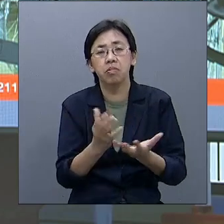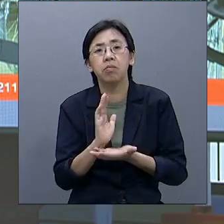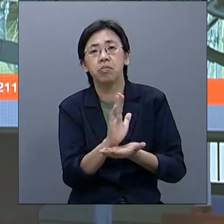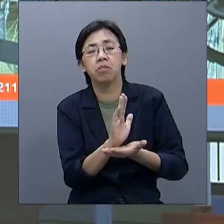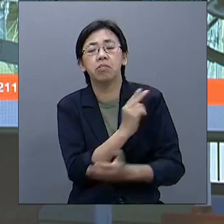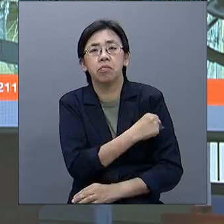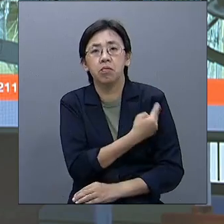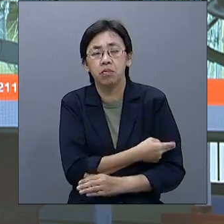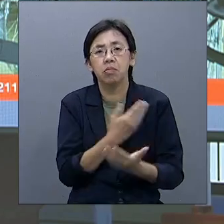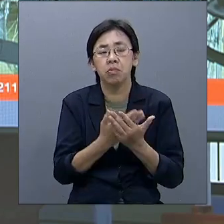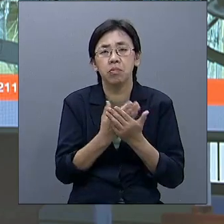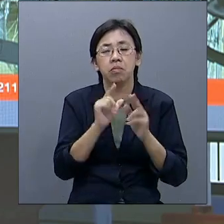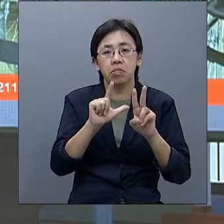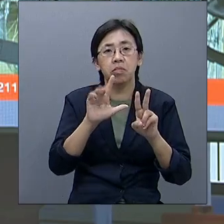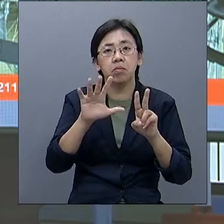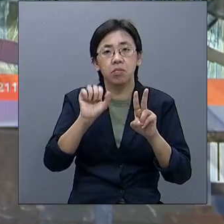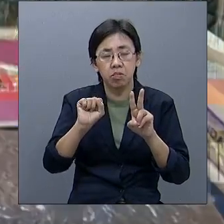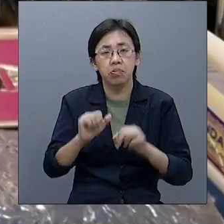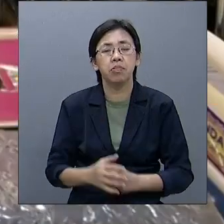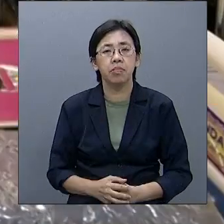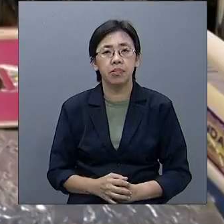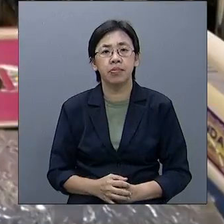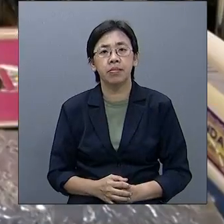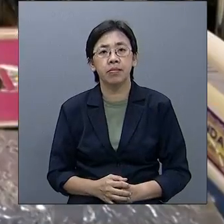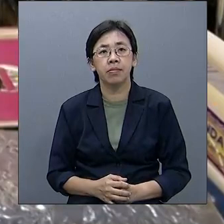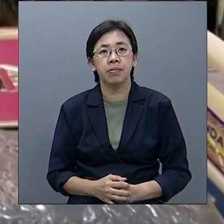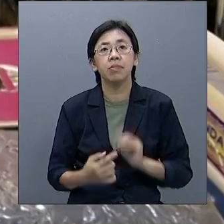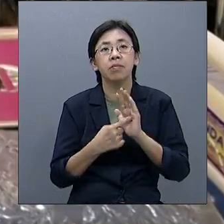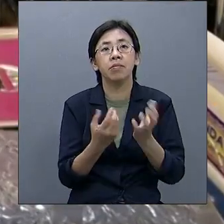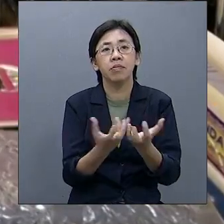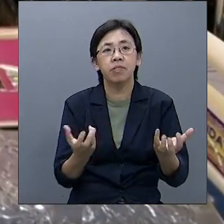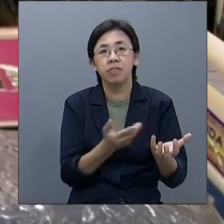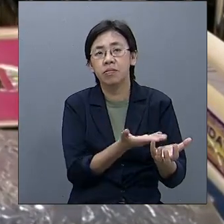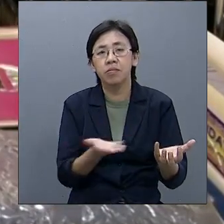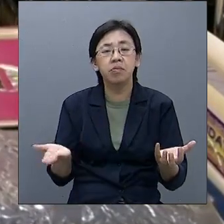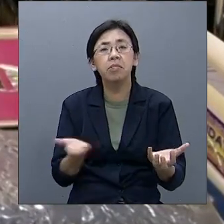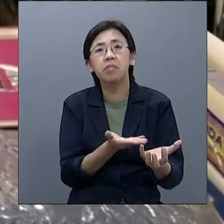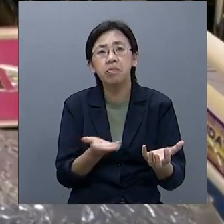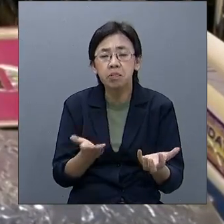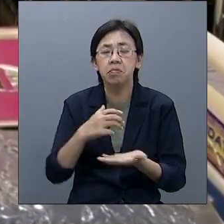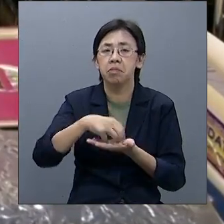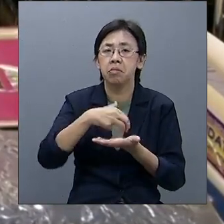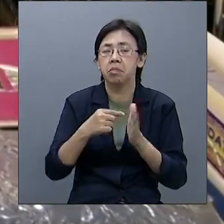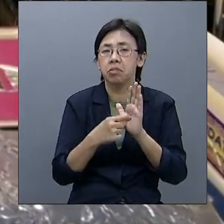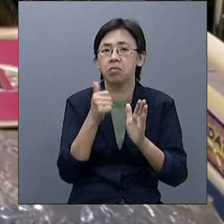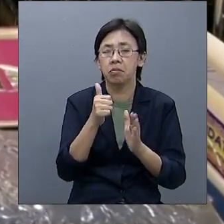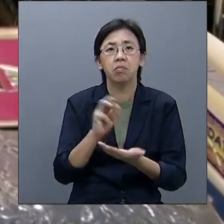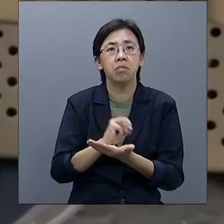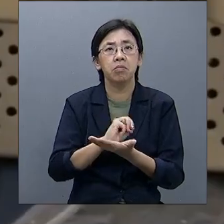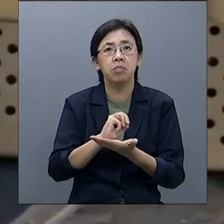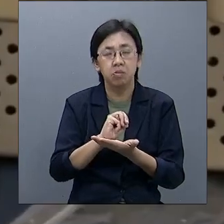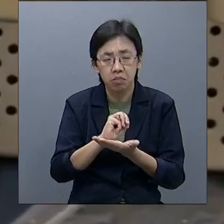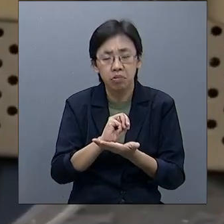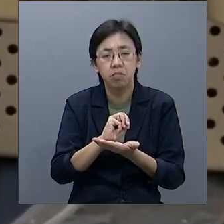ะคะ2,500,000 บาทค่ะนี่เลยค่ะคุณผู้ชมเป็นอีกหนึ่งเรื่องราวดีๆนะคะมูลนิธิไลออนสาก